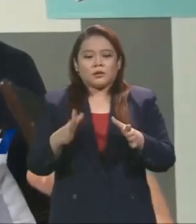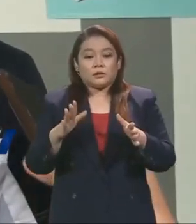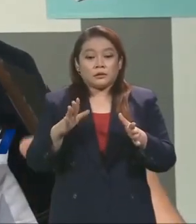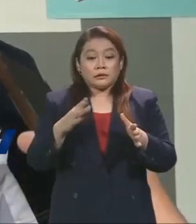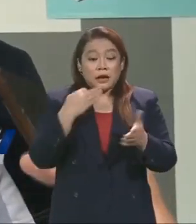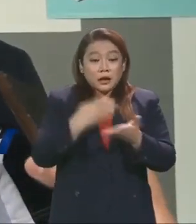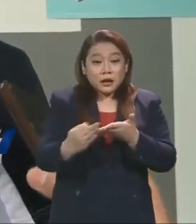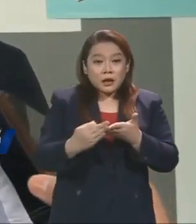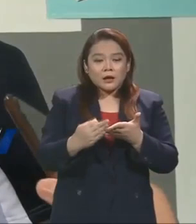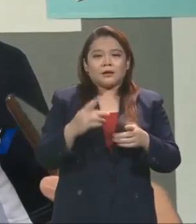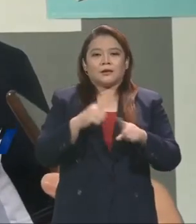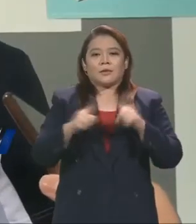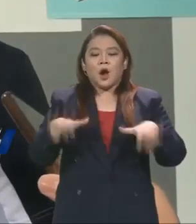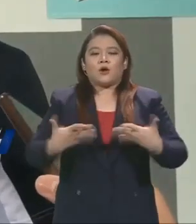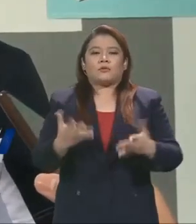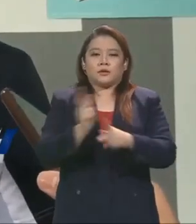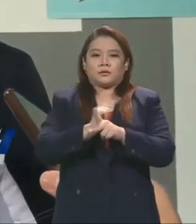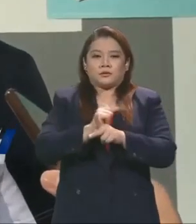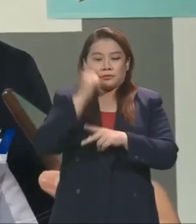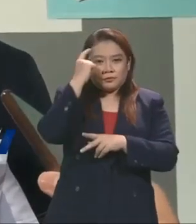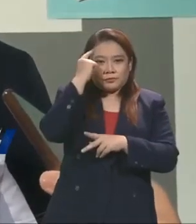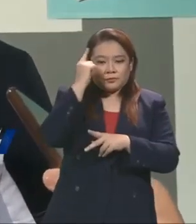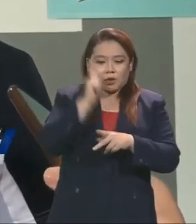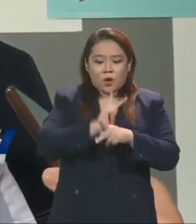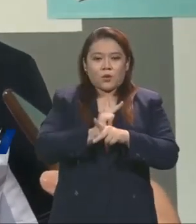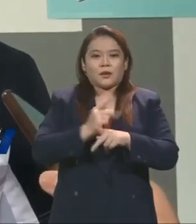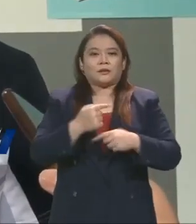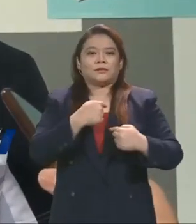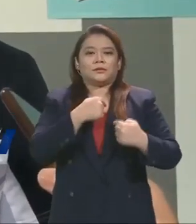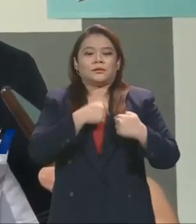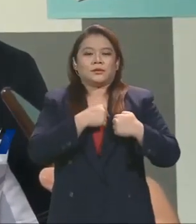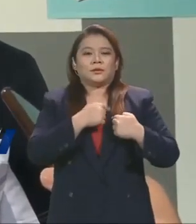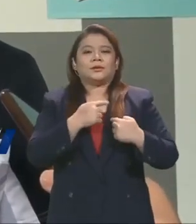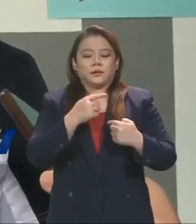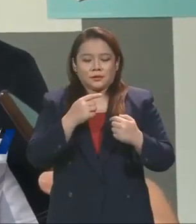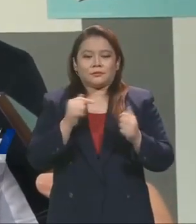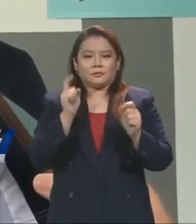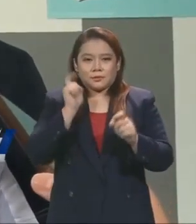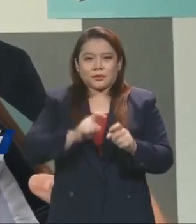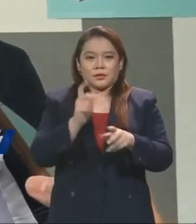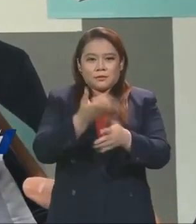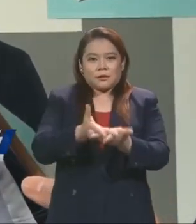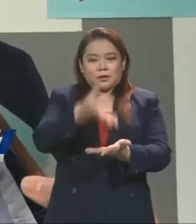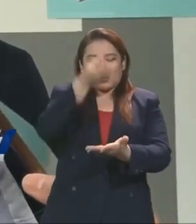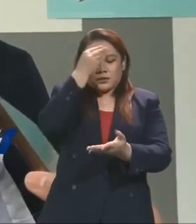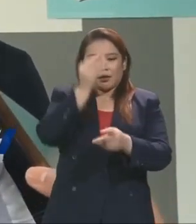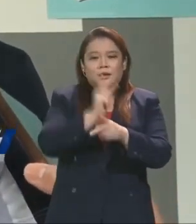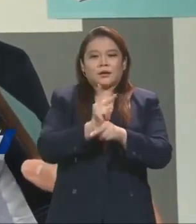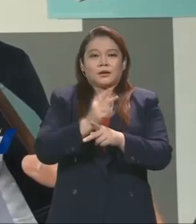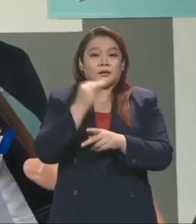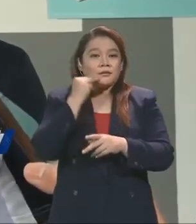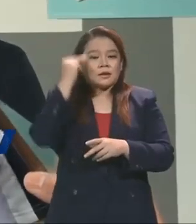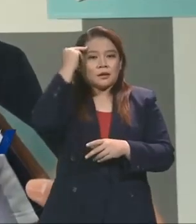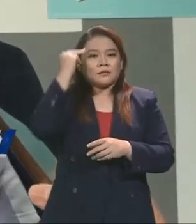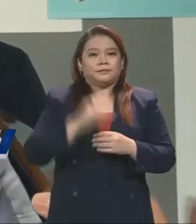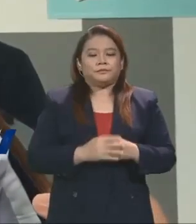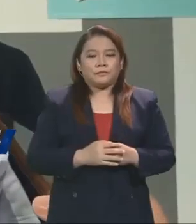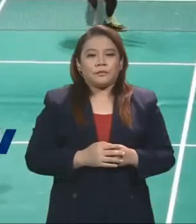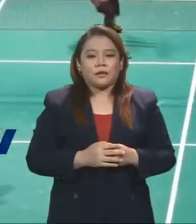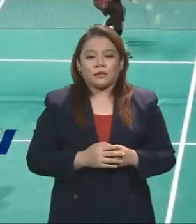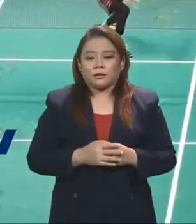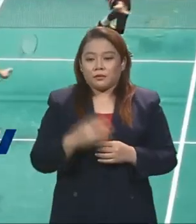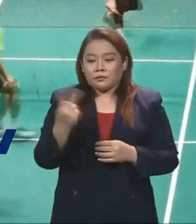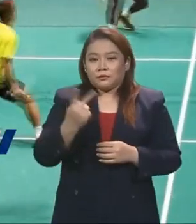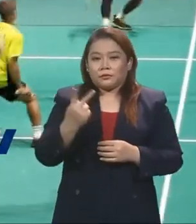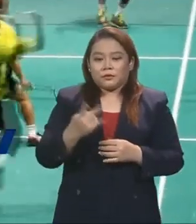jadi, lepas tu how to handle their thinking, semua benda tu saya rasa mereka kena handle dengan yang mature lah. Zife, Izzudin